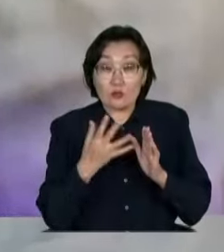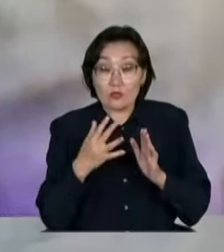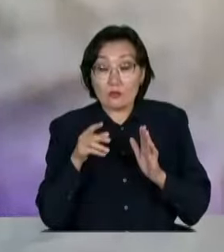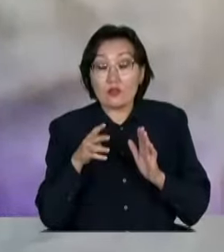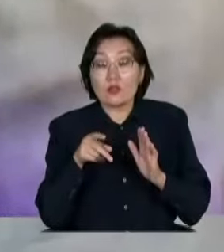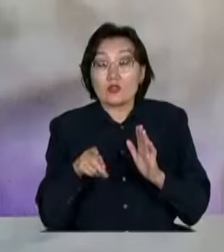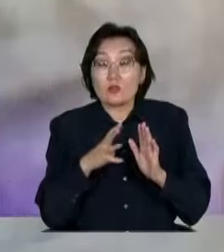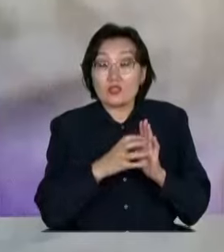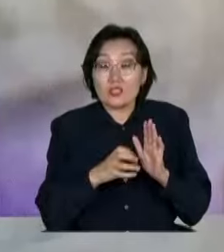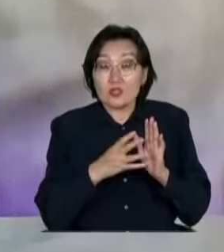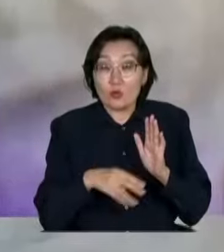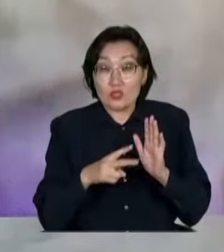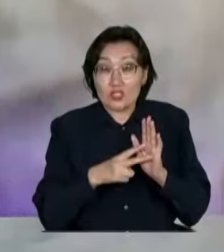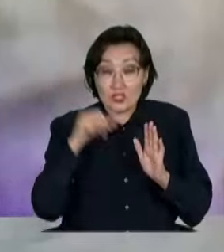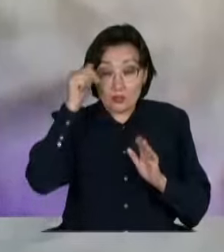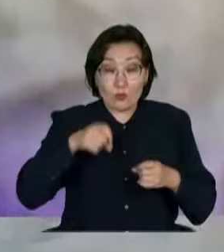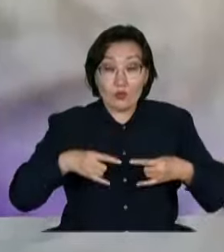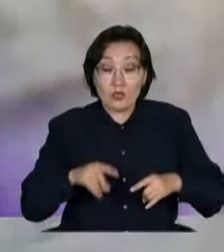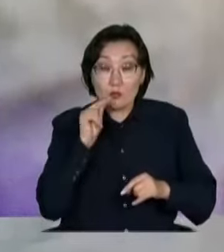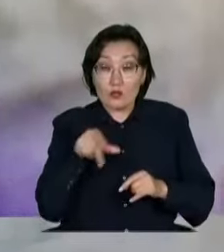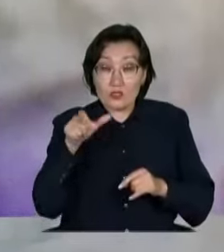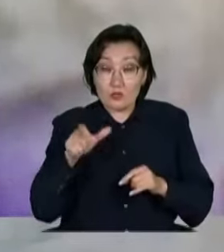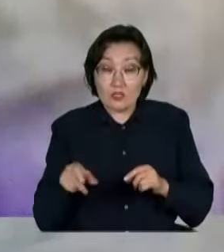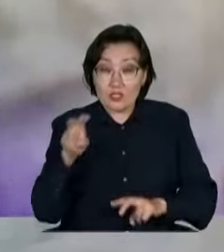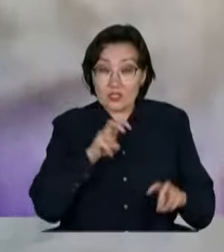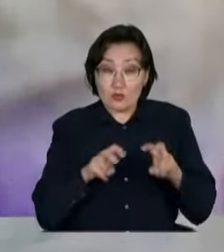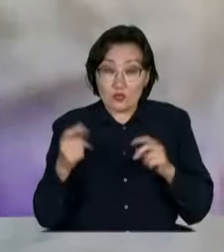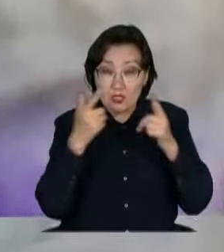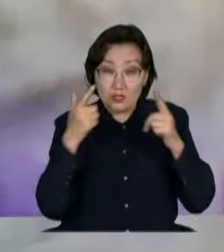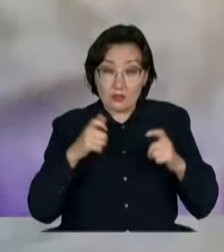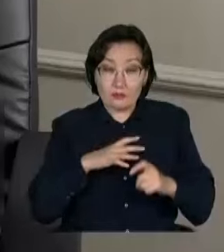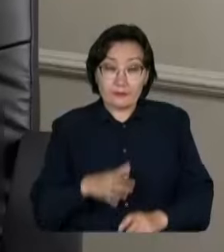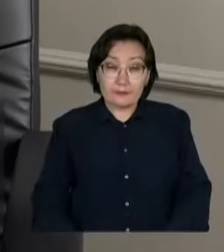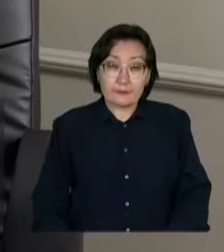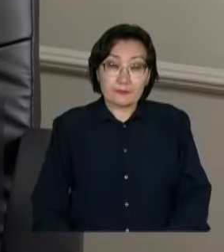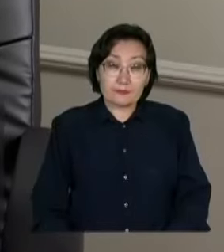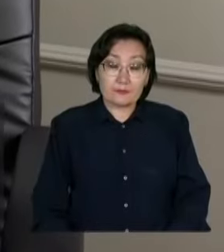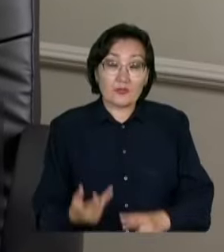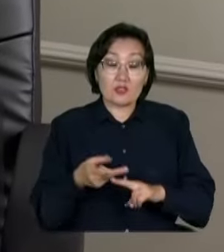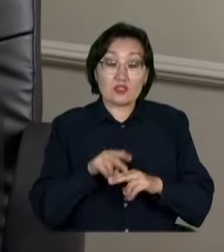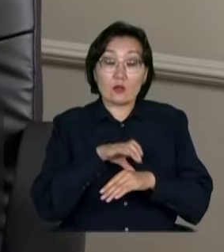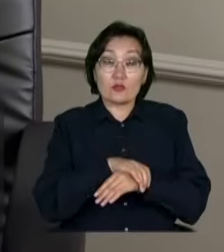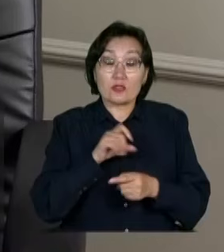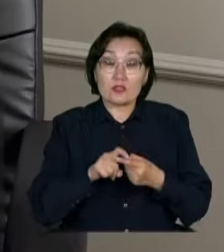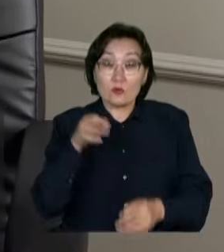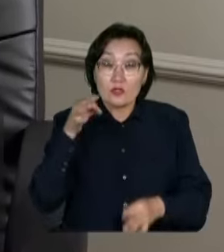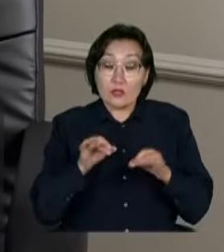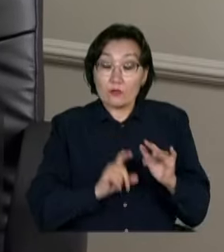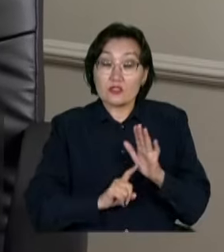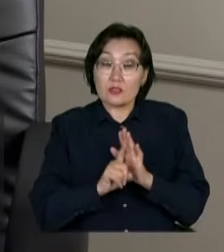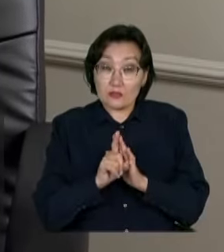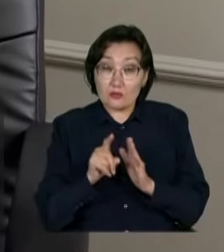және 1997 жылы туған күдіктілерге іздеу жарияланды. Бұл дерек бойынша қылмыстық іс